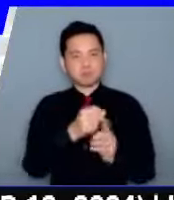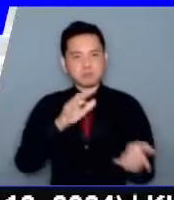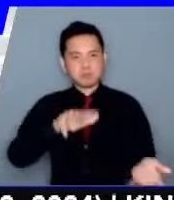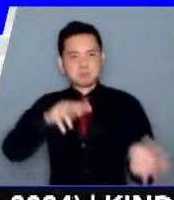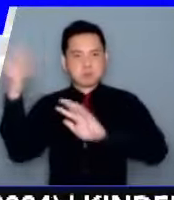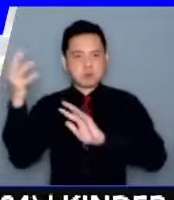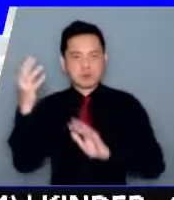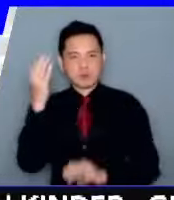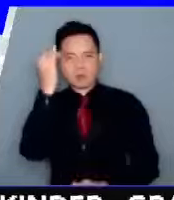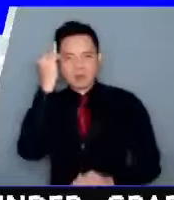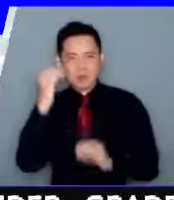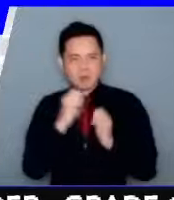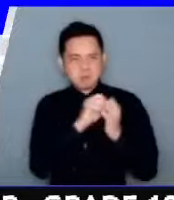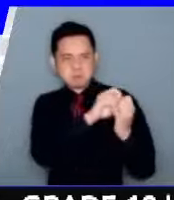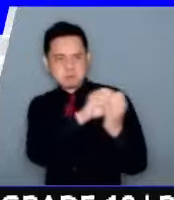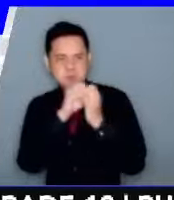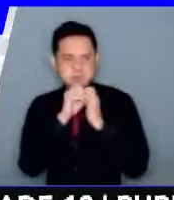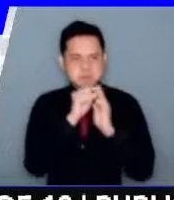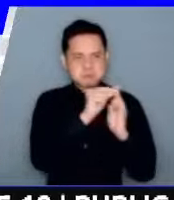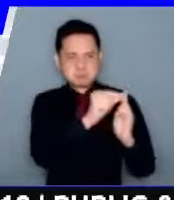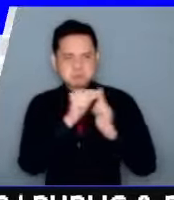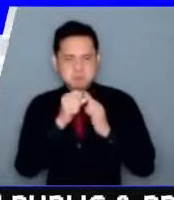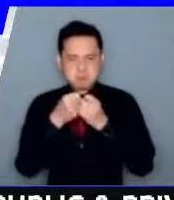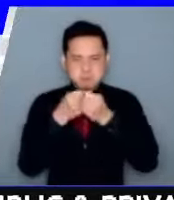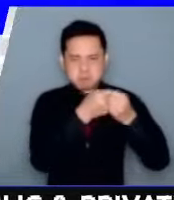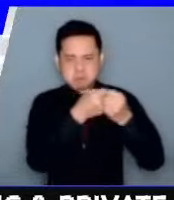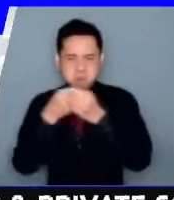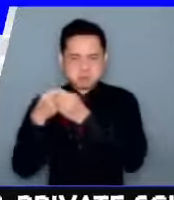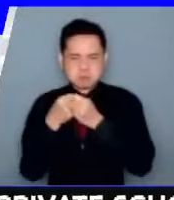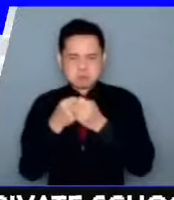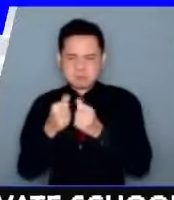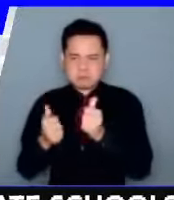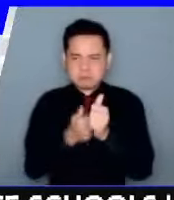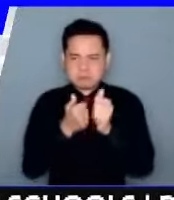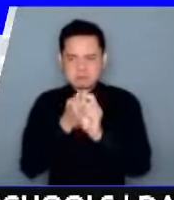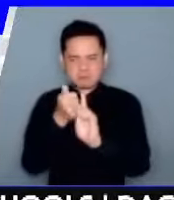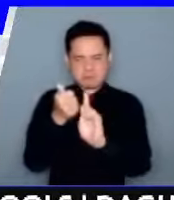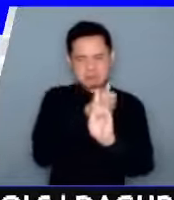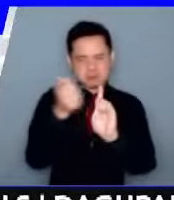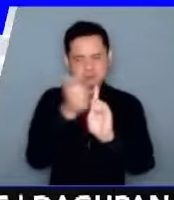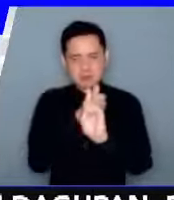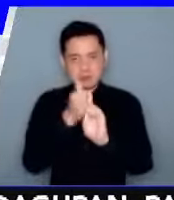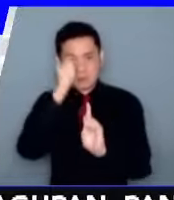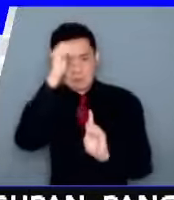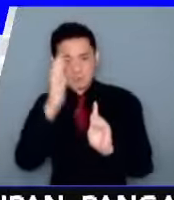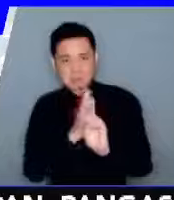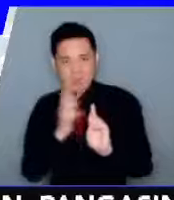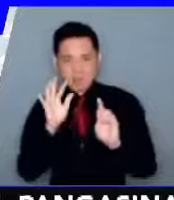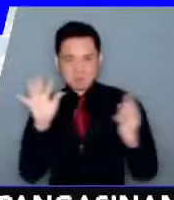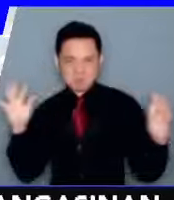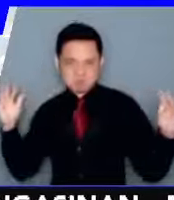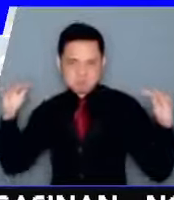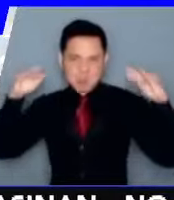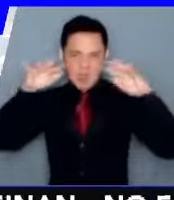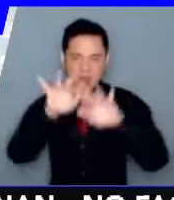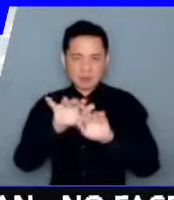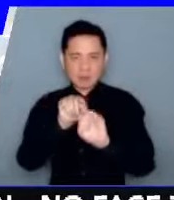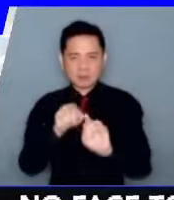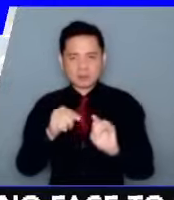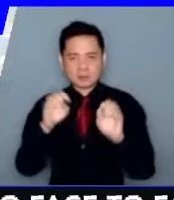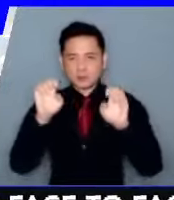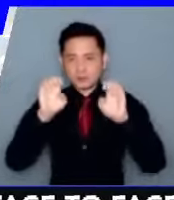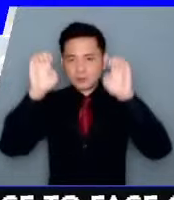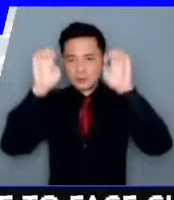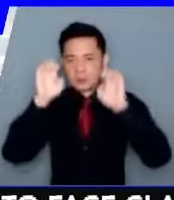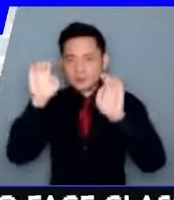Suntukan, hampasan at habulan, ganyan ang eksena ng ilang lalaki sa hulikam na Rambulan sa isang gym sa Barangay Daga. May ilang pulis